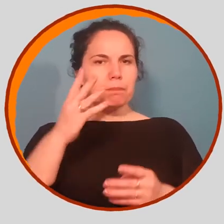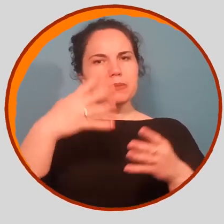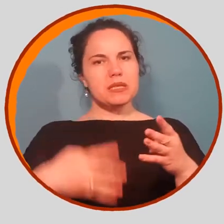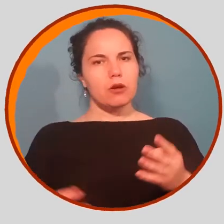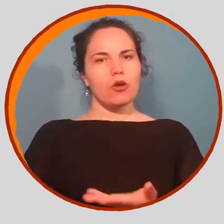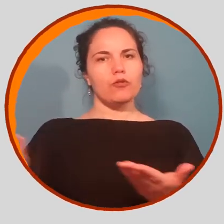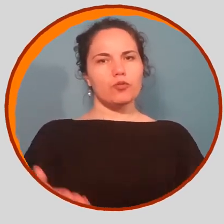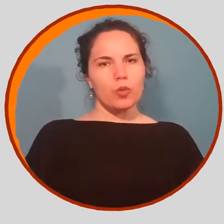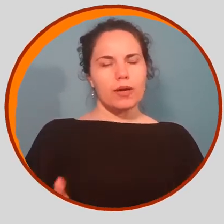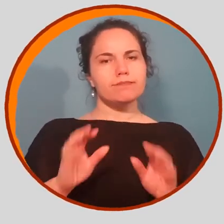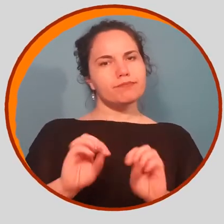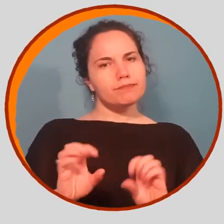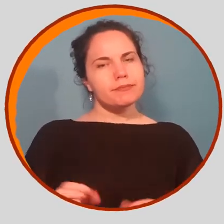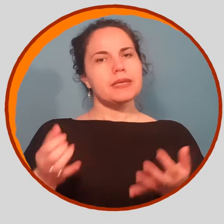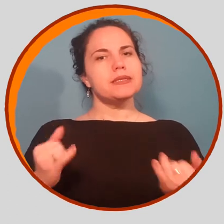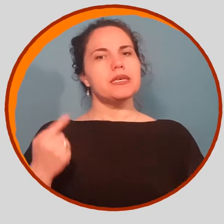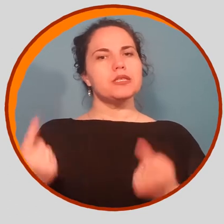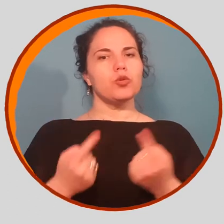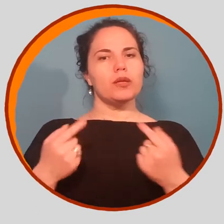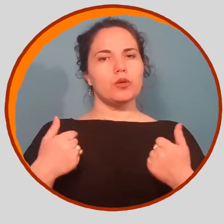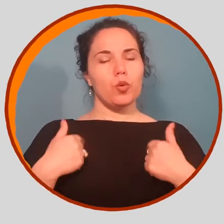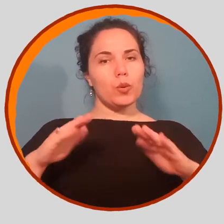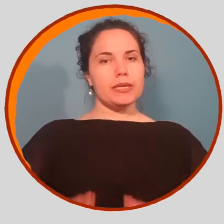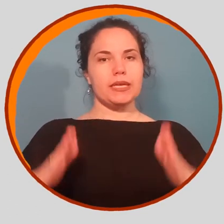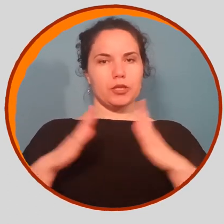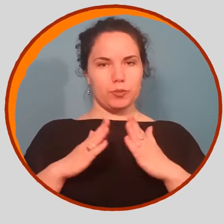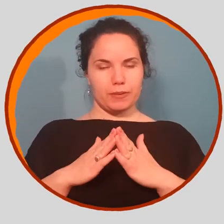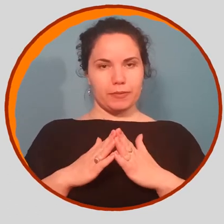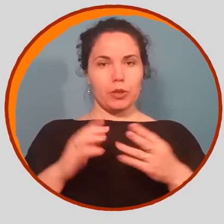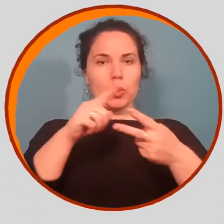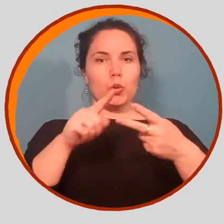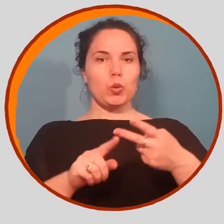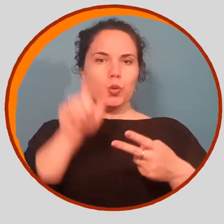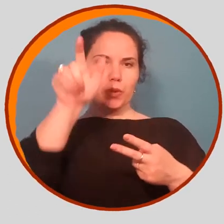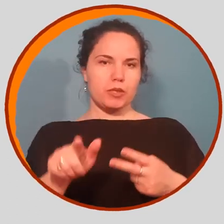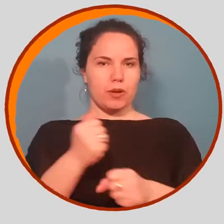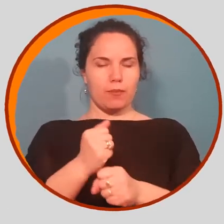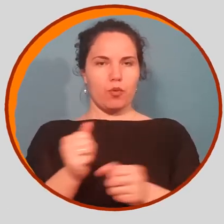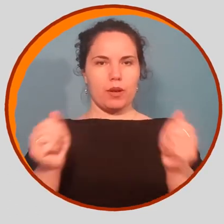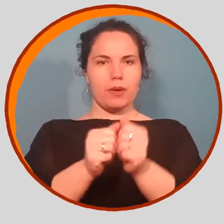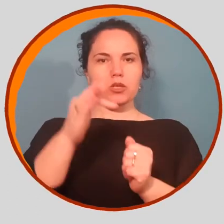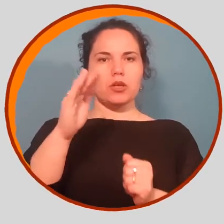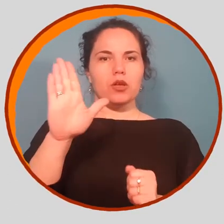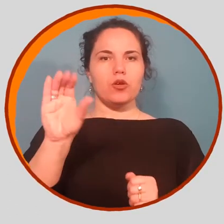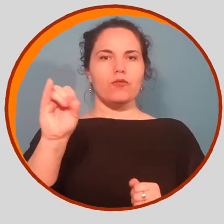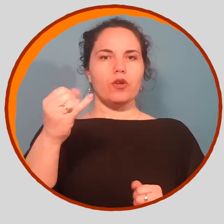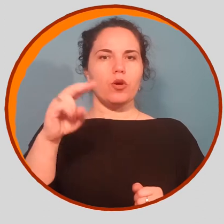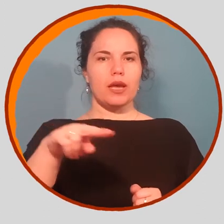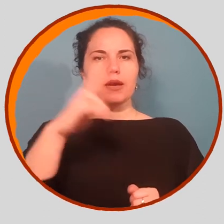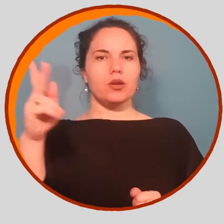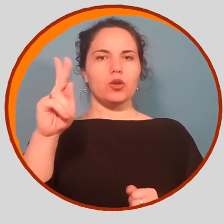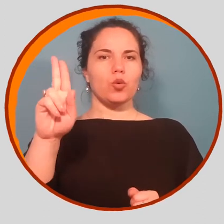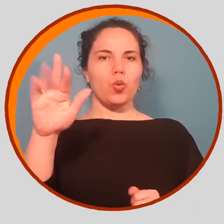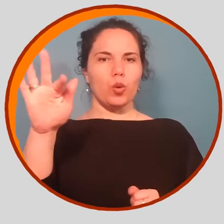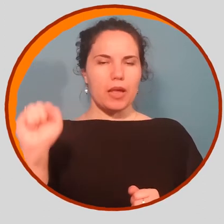që ne apo familjar, por edhe shoqëria jon, po kalon këto kohë, si World Vision Albania do të nisim një transmetim 30 ditor, udhëzimesh